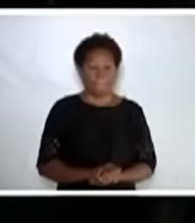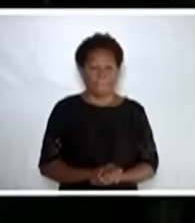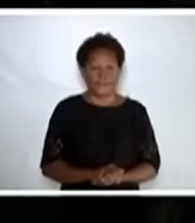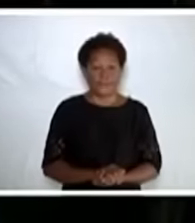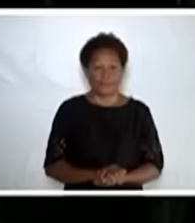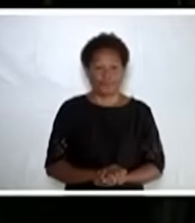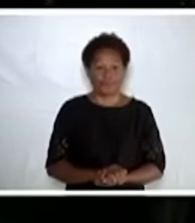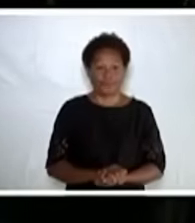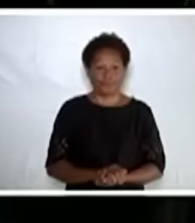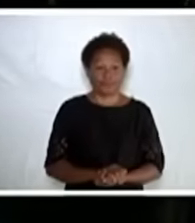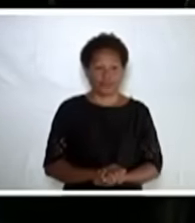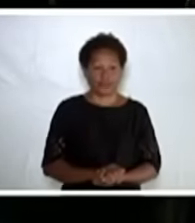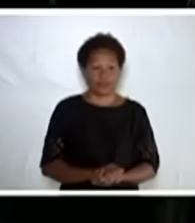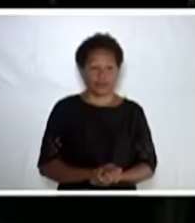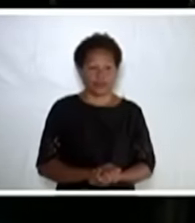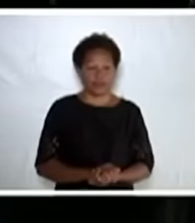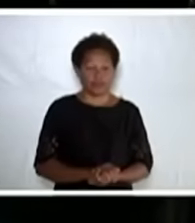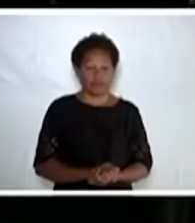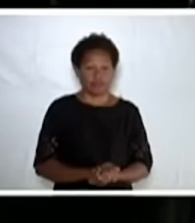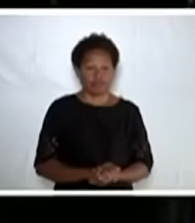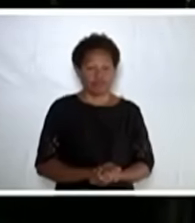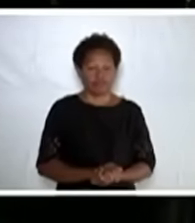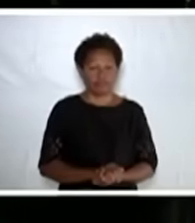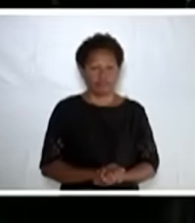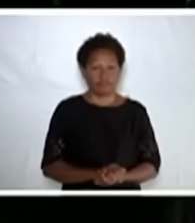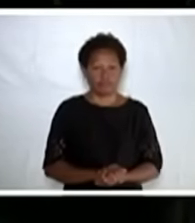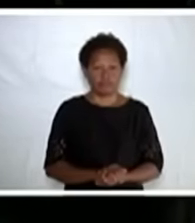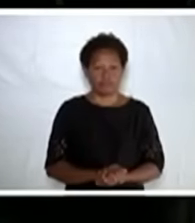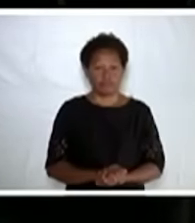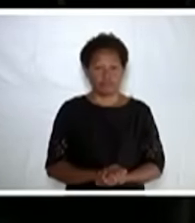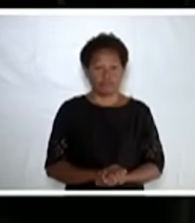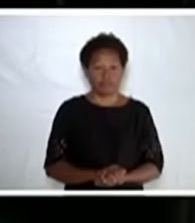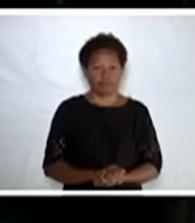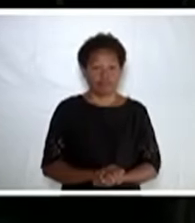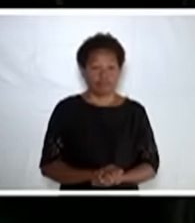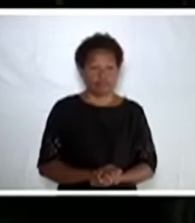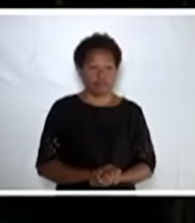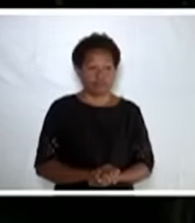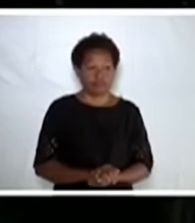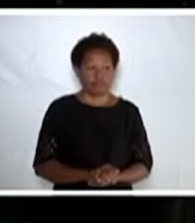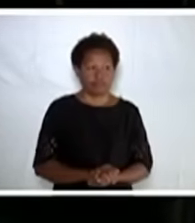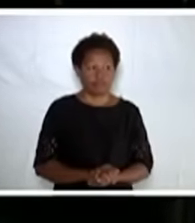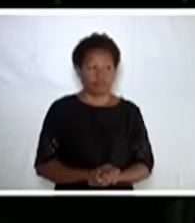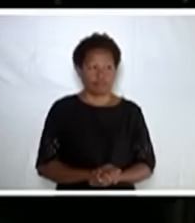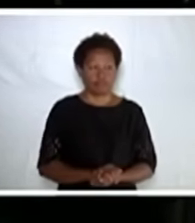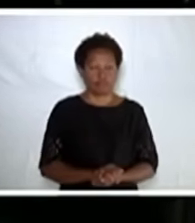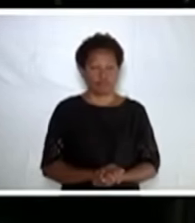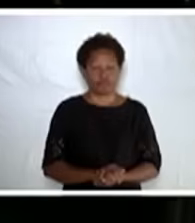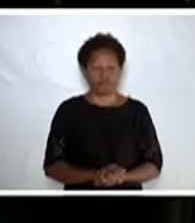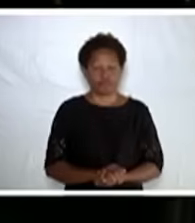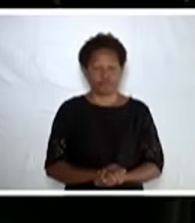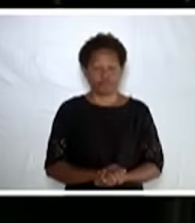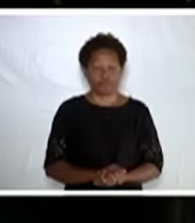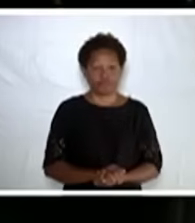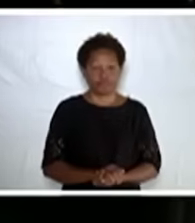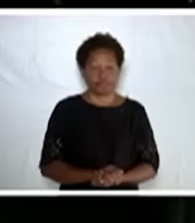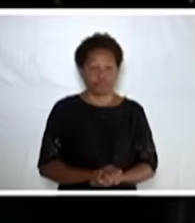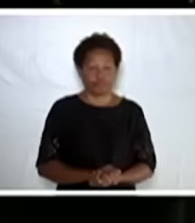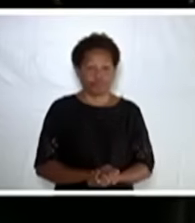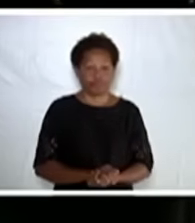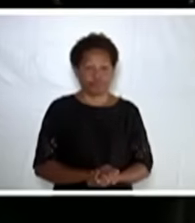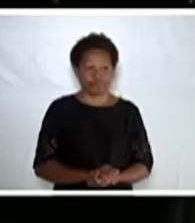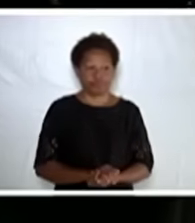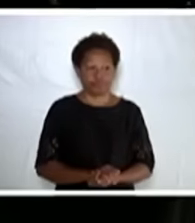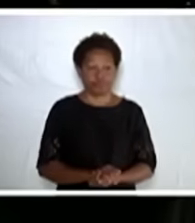सितेमो उनके सम्मान में ये सलूट दिया जा रहा है तोपों की सलामी दी जा रही है और ये बहुत ही पुराना, ये भी